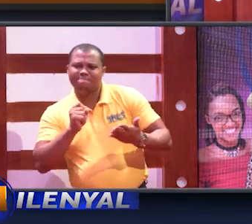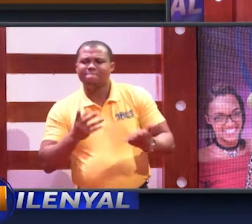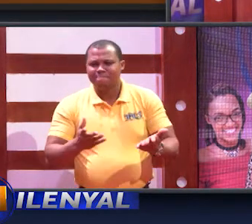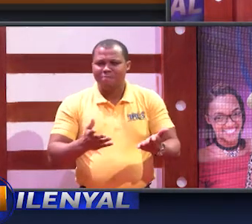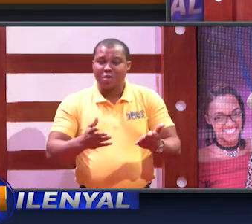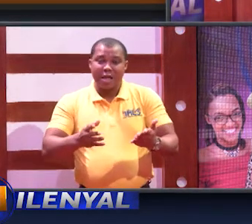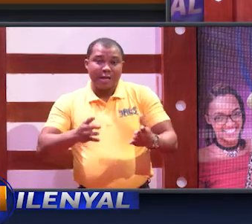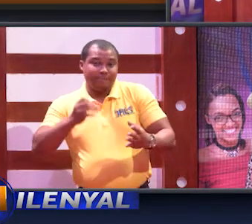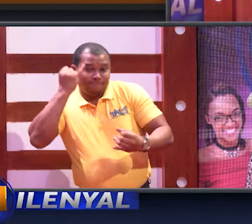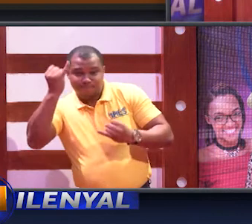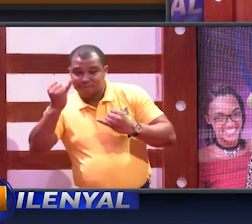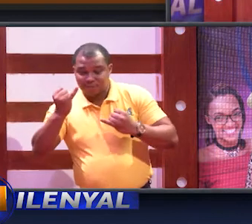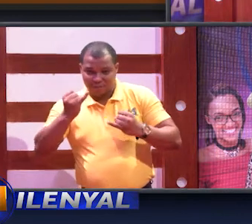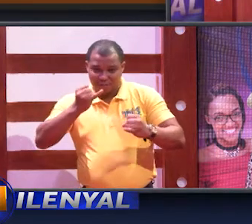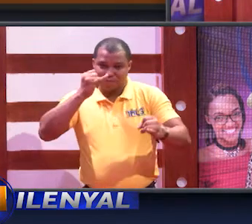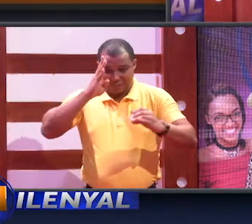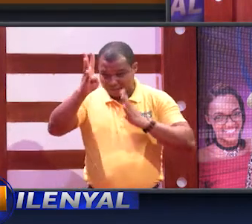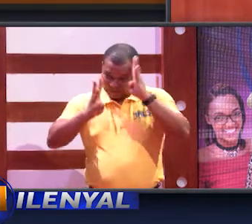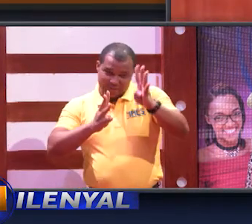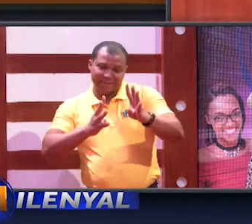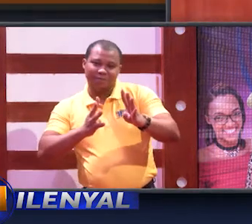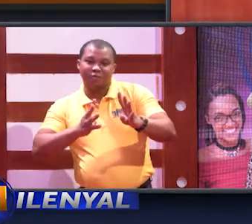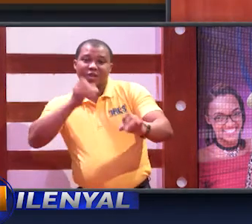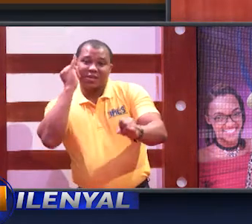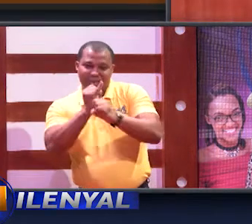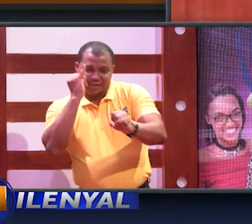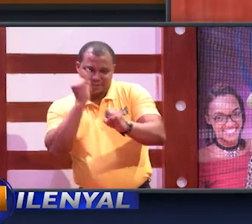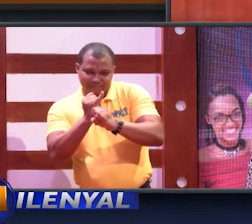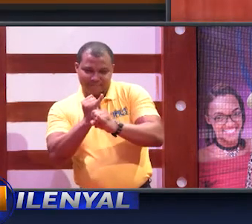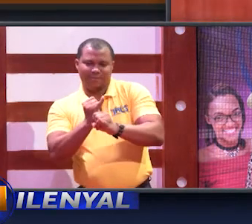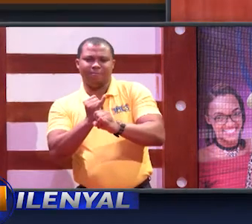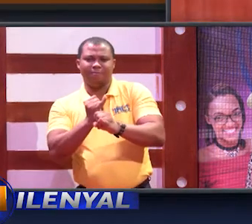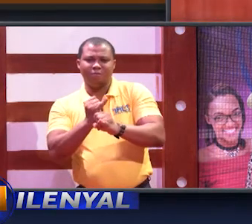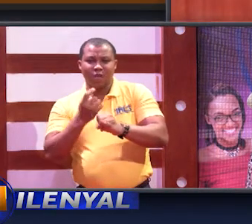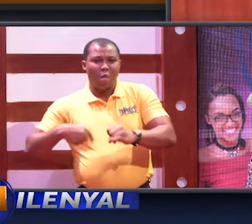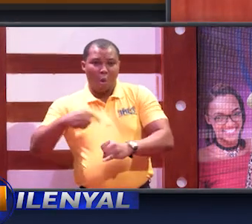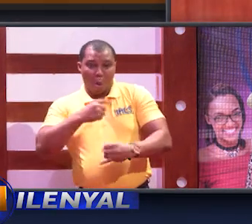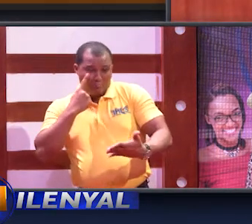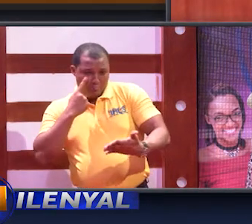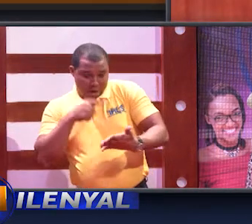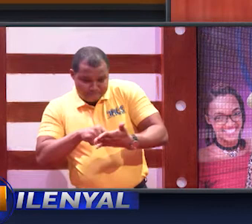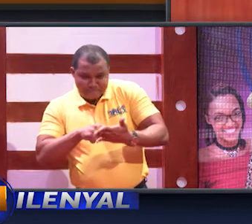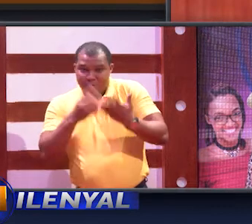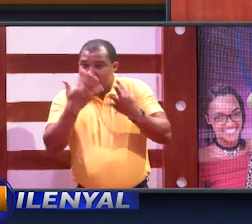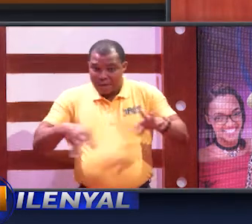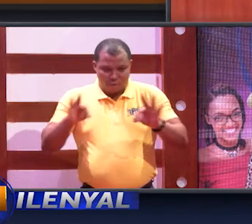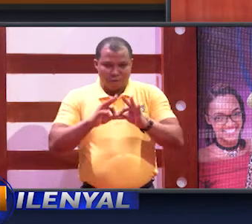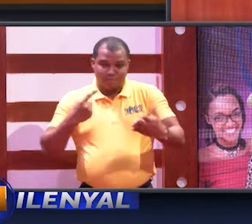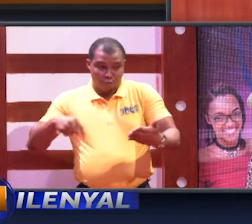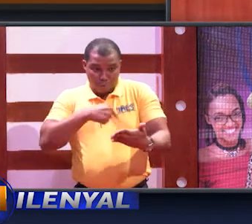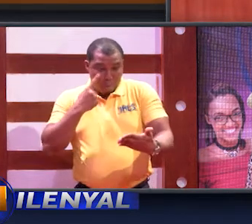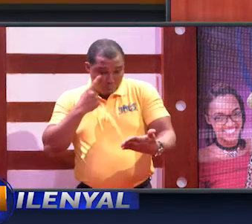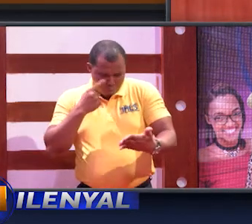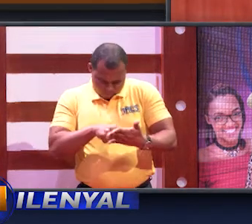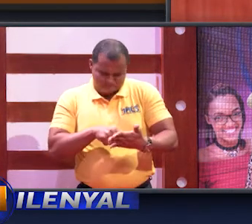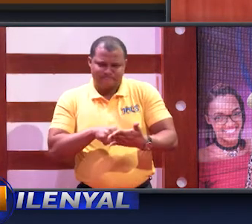créer l'Institut ça, li vini c'est par rapport à un constat d'une part et un besoin d'autre part. Yo constat c'est